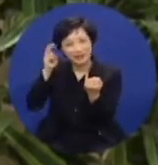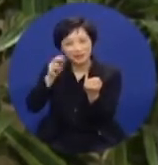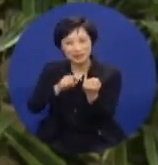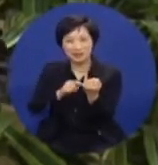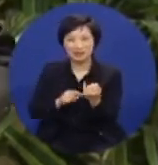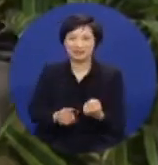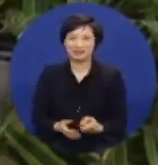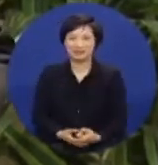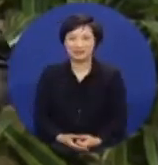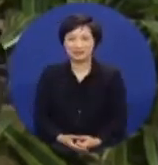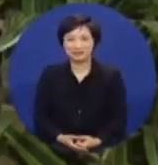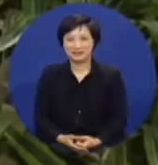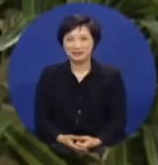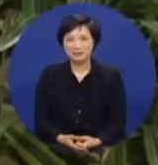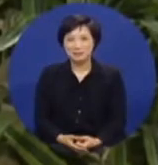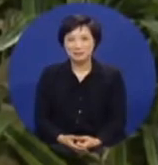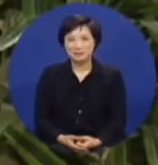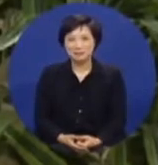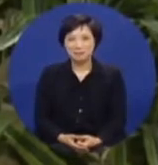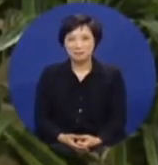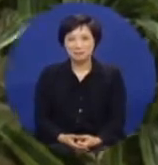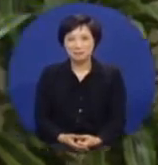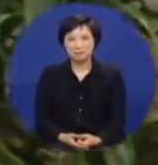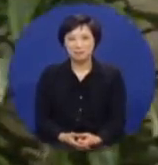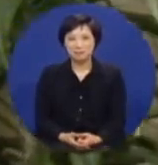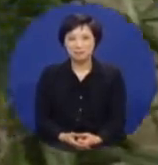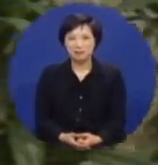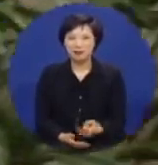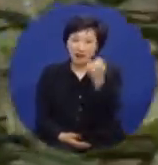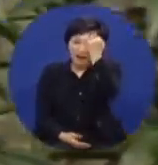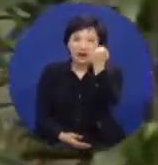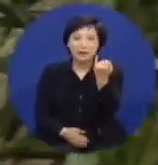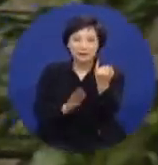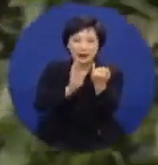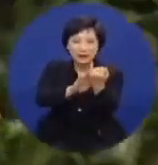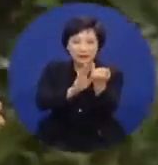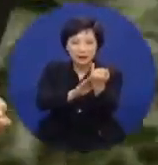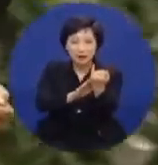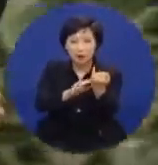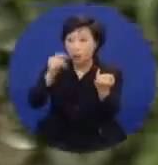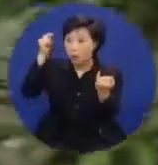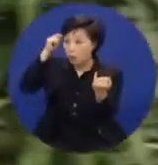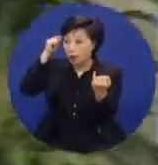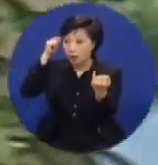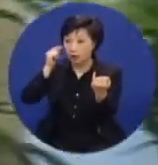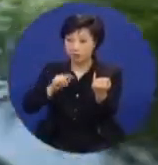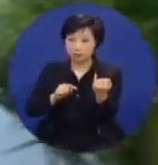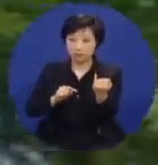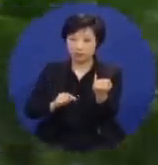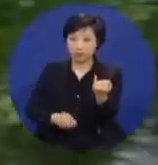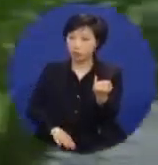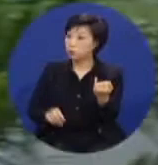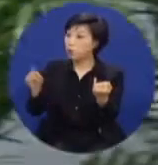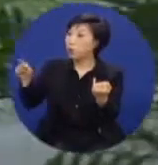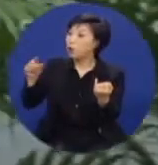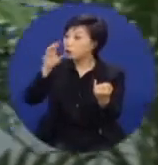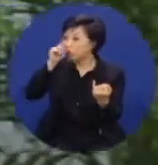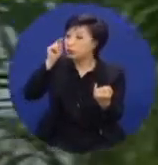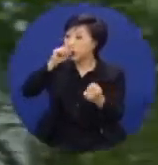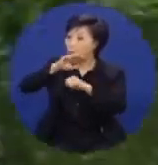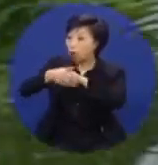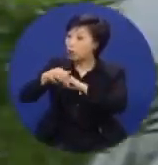볼 때 어리석게 보이나 봐 봐 야 왜 그런 의 너 선악과 왜